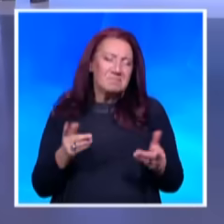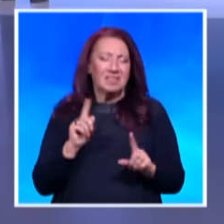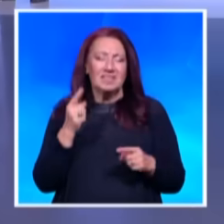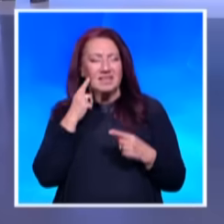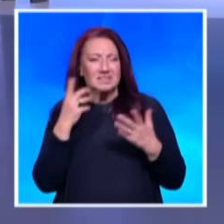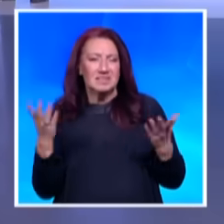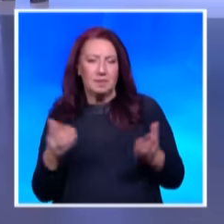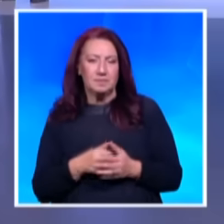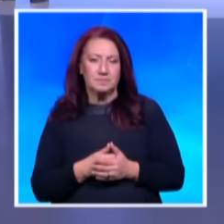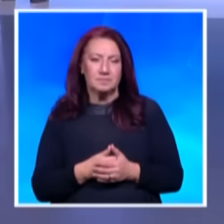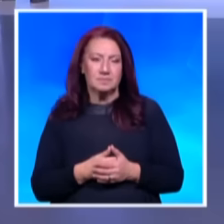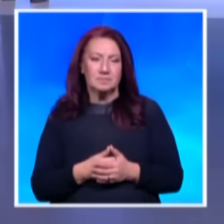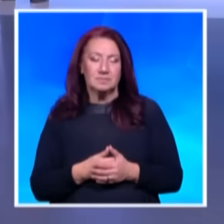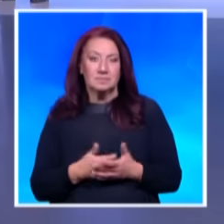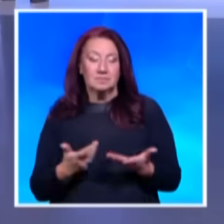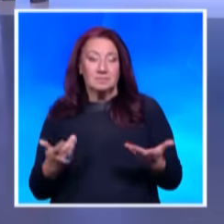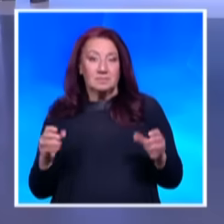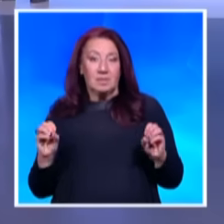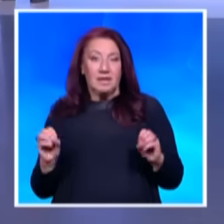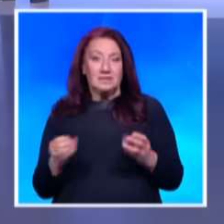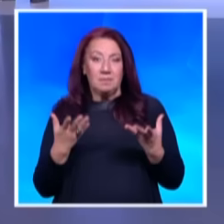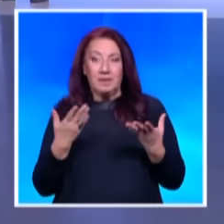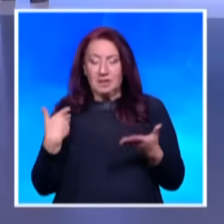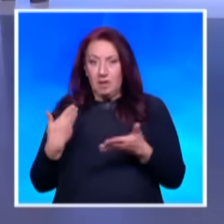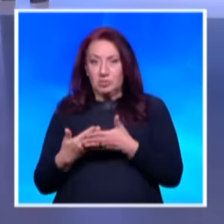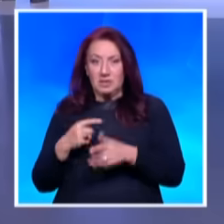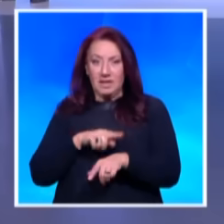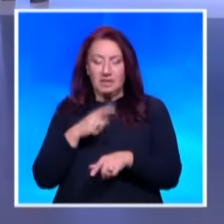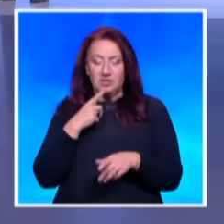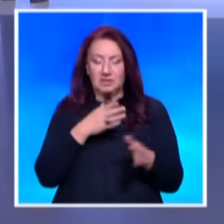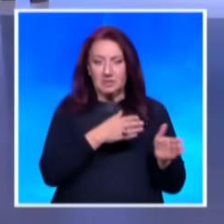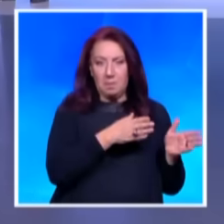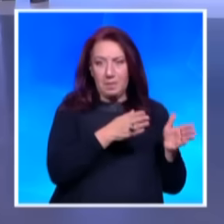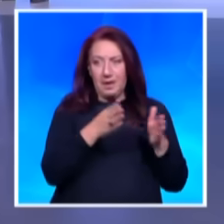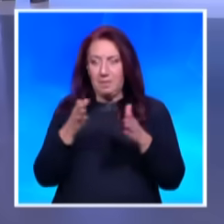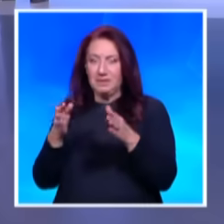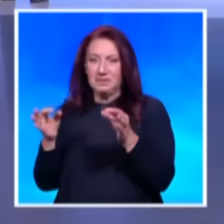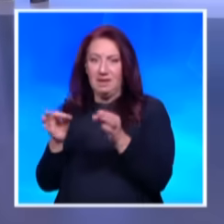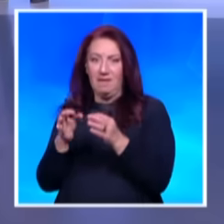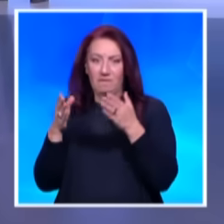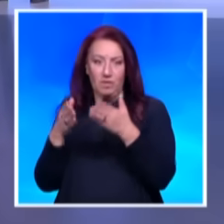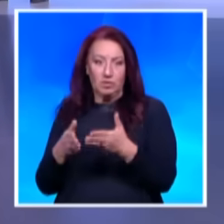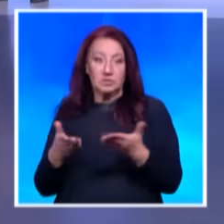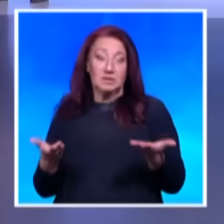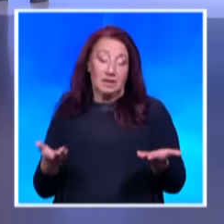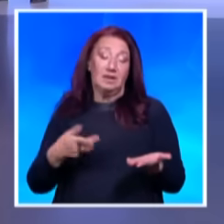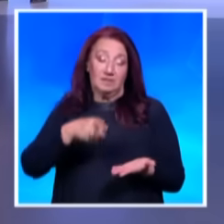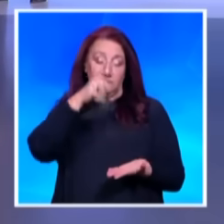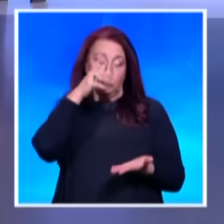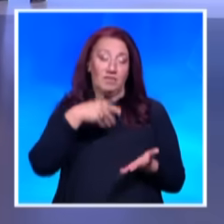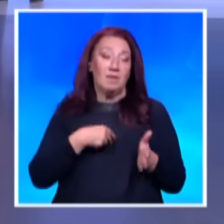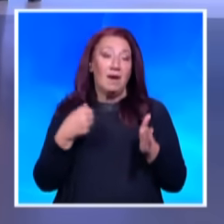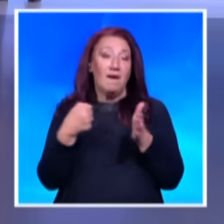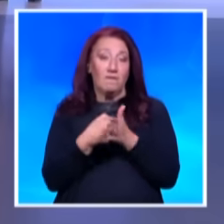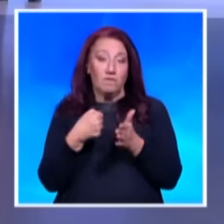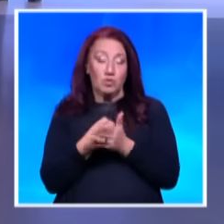Събитията от последния час като че ли преместиха фокуса, но все пак в София днес се играе футболна среща между Унгария и